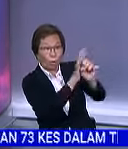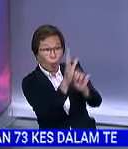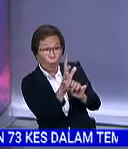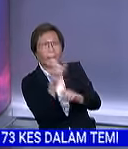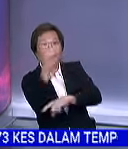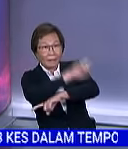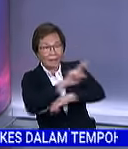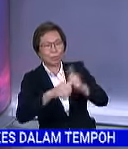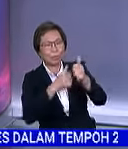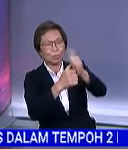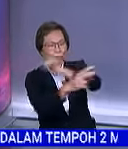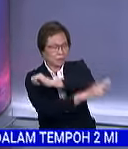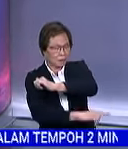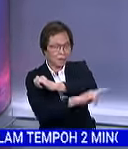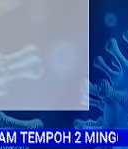COVID-19 mengikut negeri.